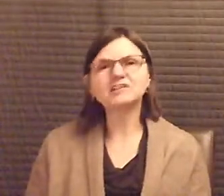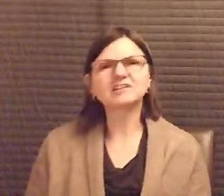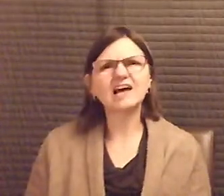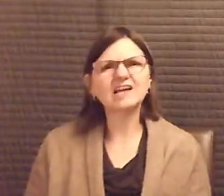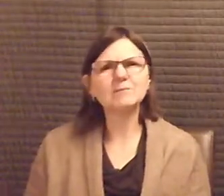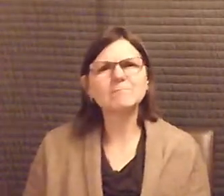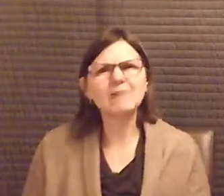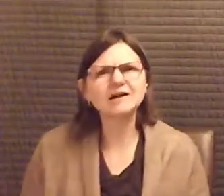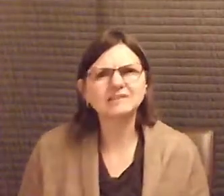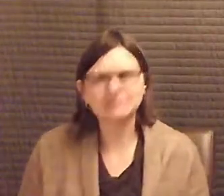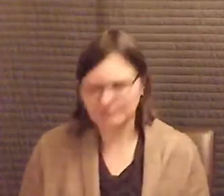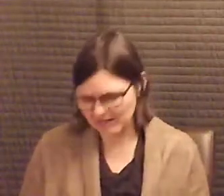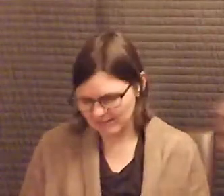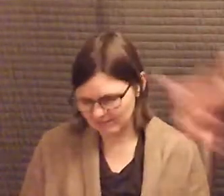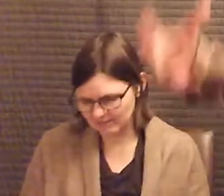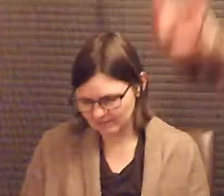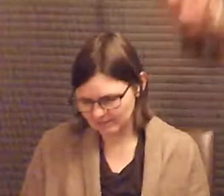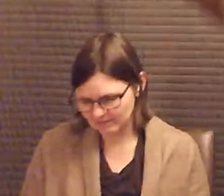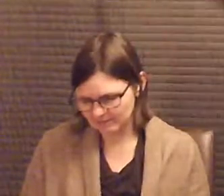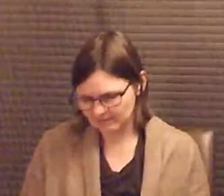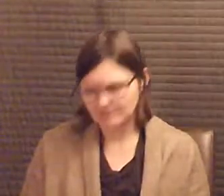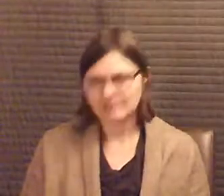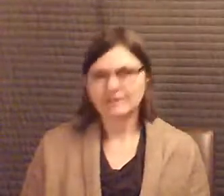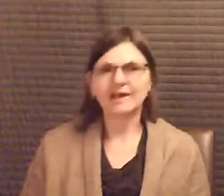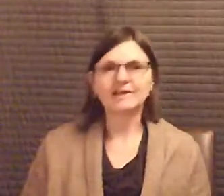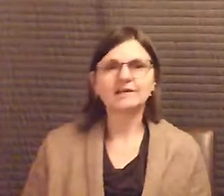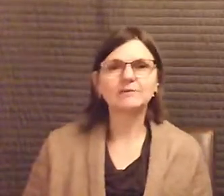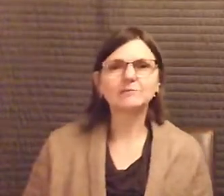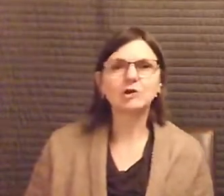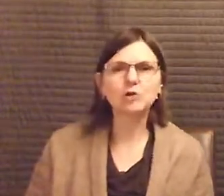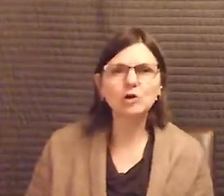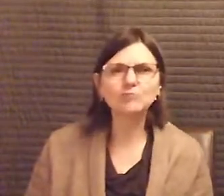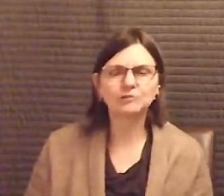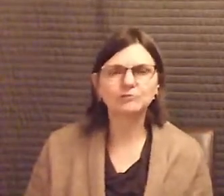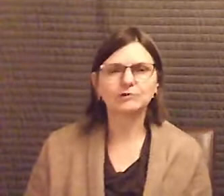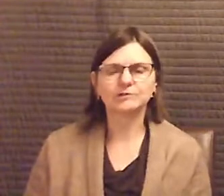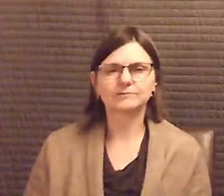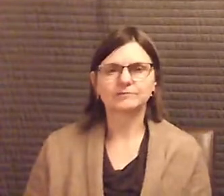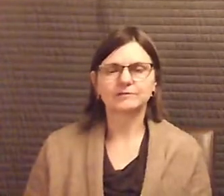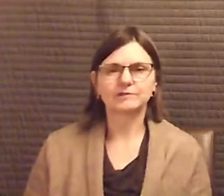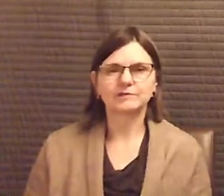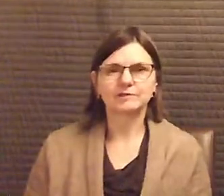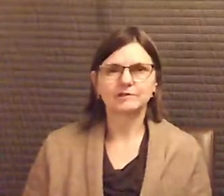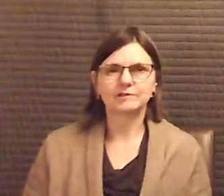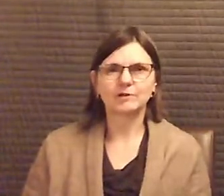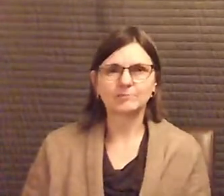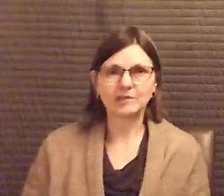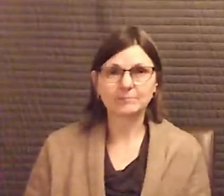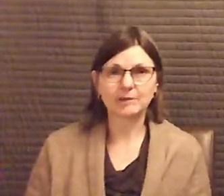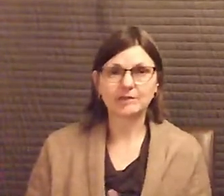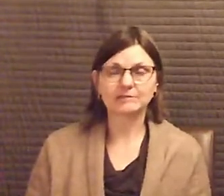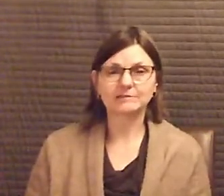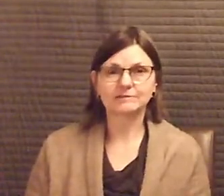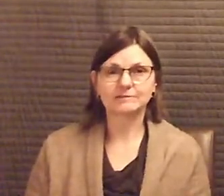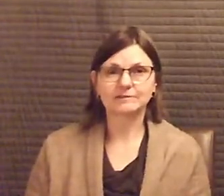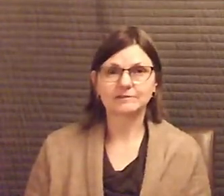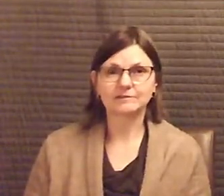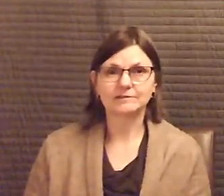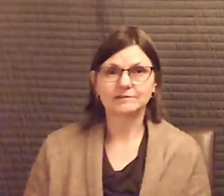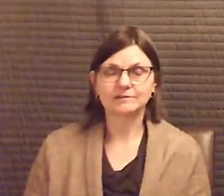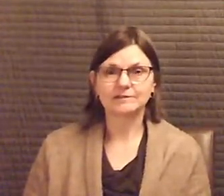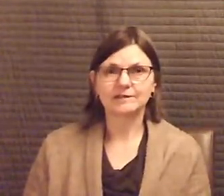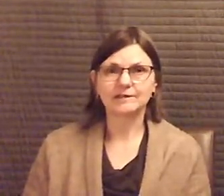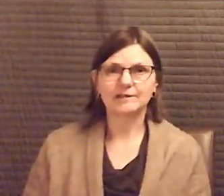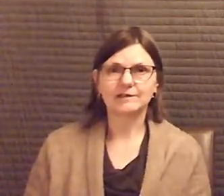god vindt dat alle machten van huis etc en ik kwam geloof maanden splutsh er op deze plek een huis zo